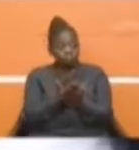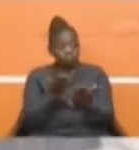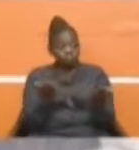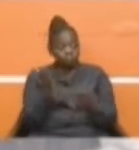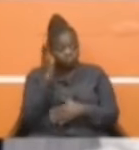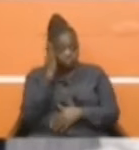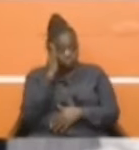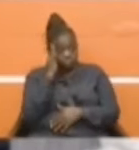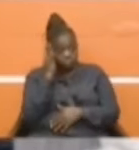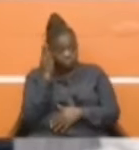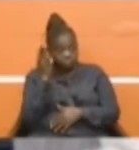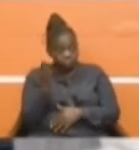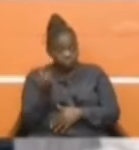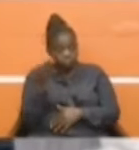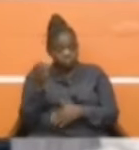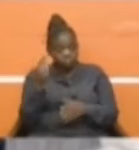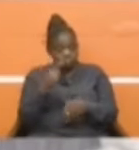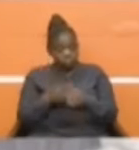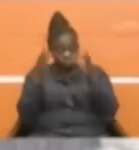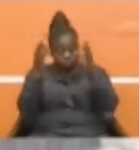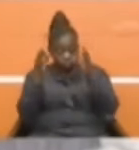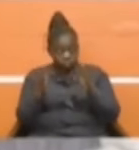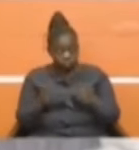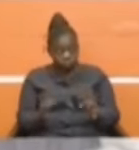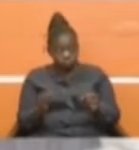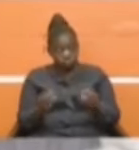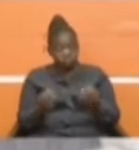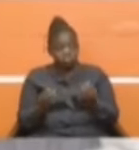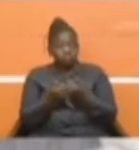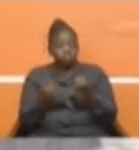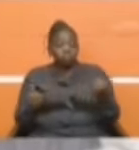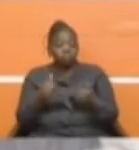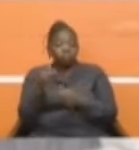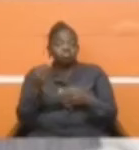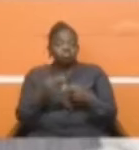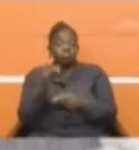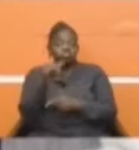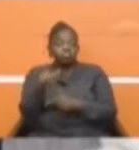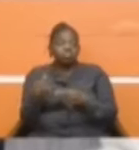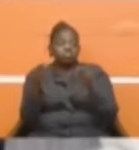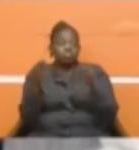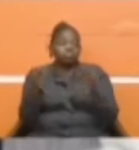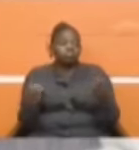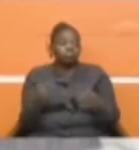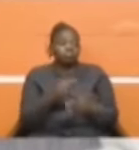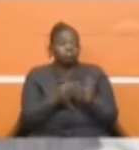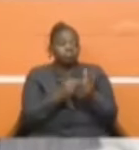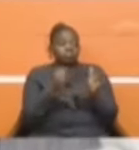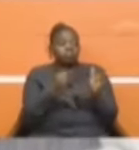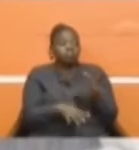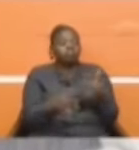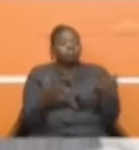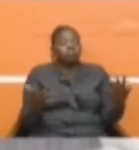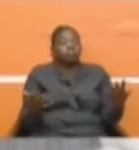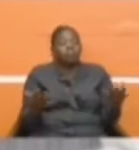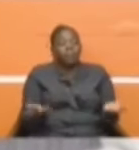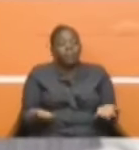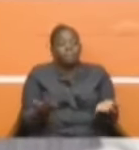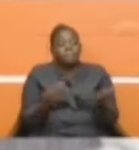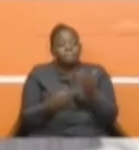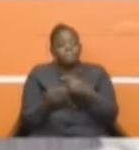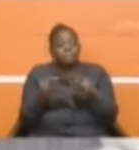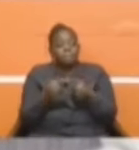tegerekese buli lw'osalawo okulyawukana ly'okola ekirala weetuuma ekirala. Kati munafo oyo atulaga nti yalyawukana naye obukere kyayinza okukensa naga nti